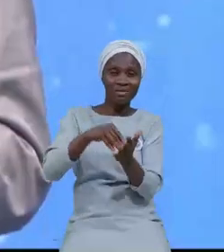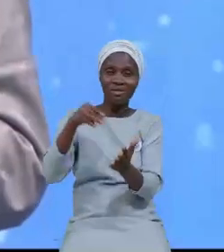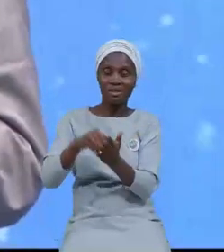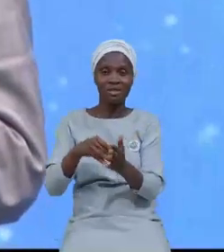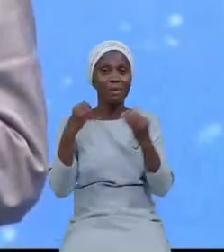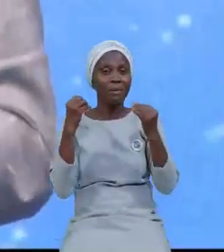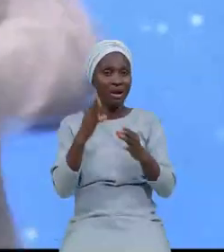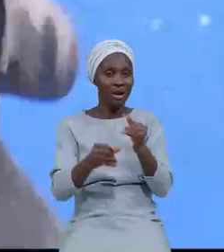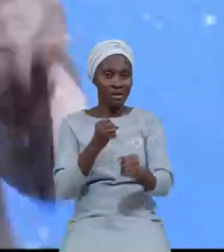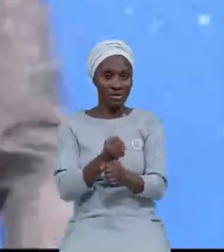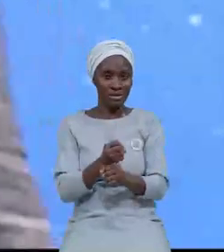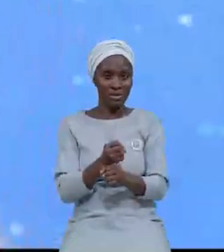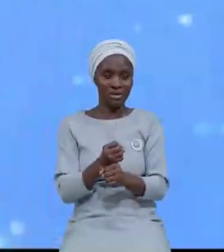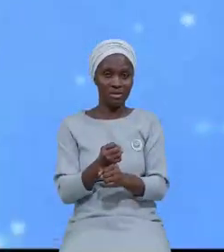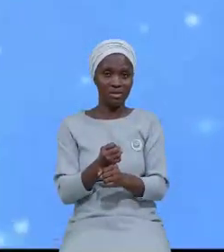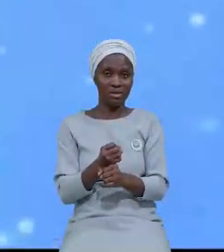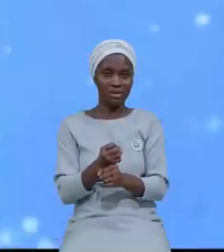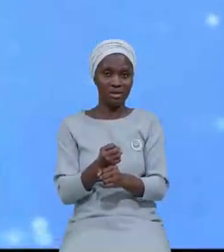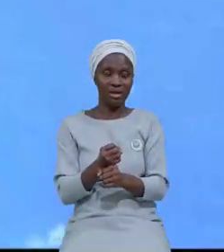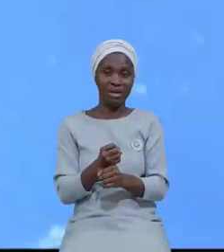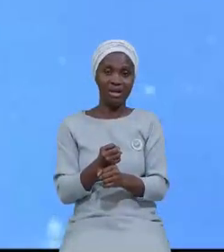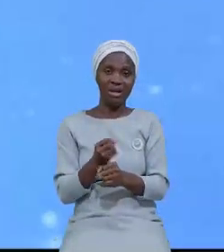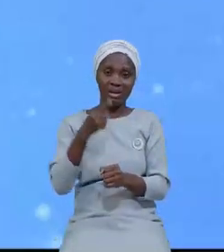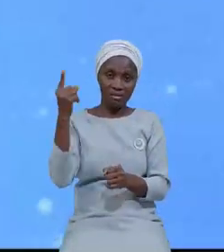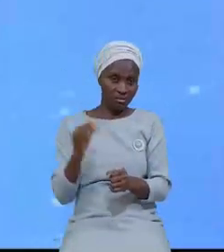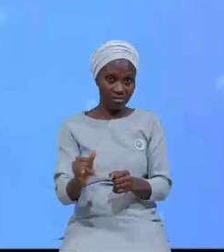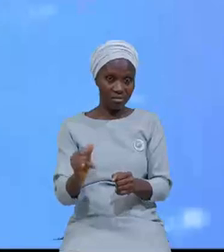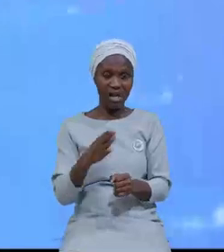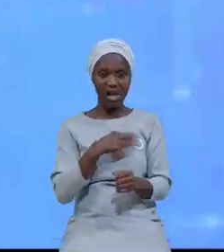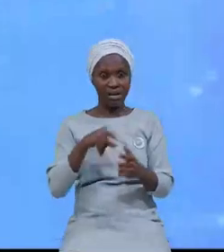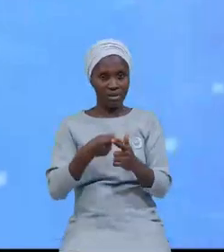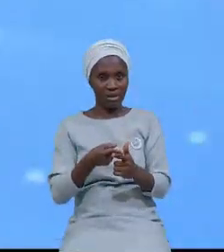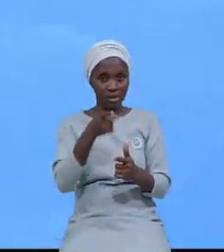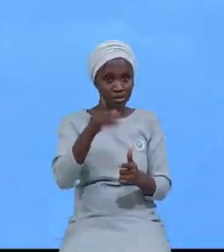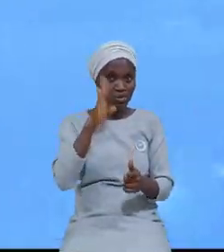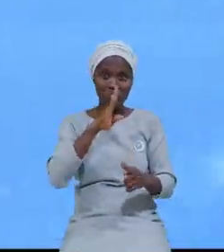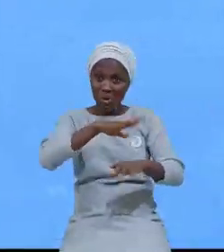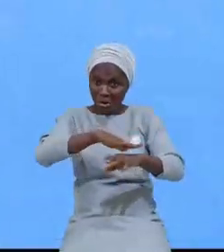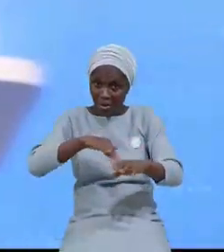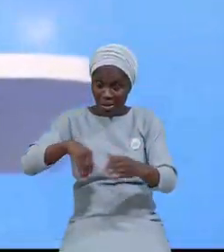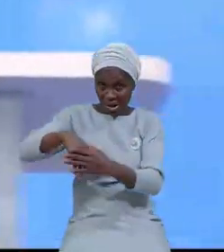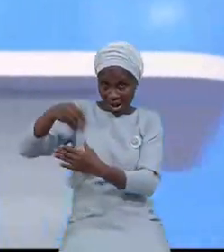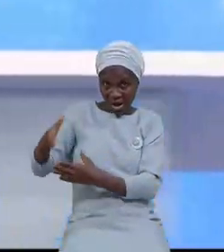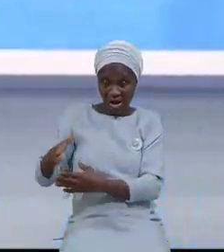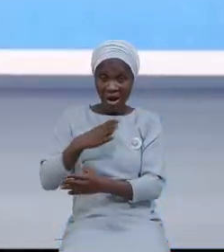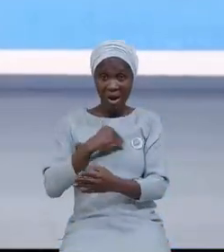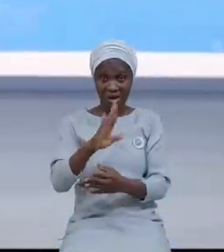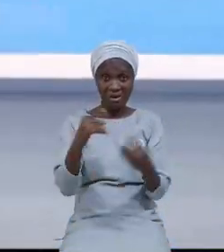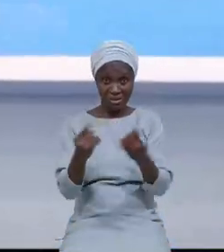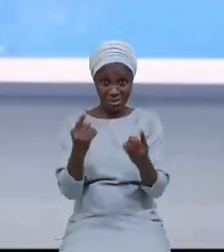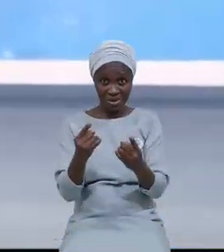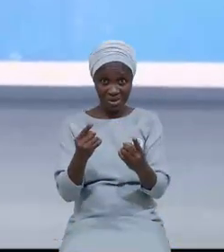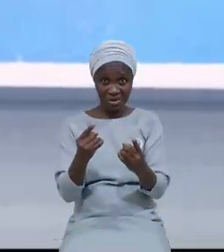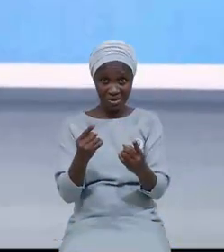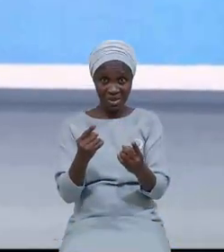milliers des années dans toute l'éternité et on t'appellera